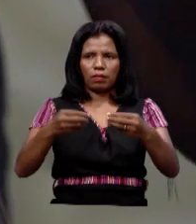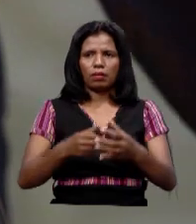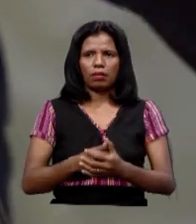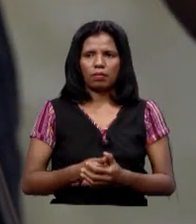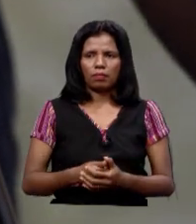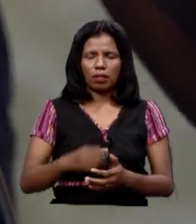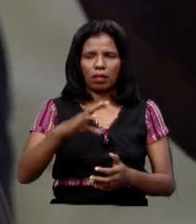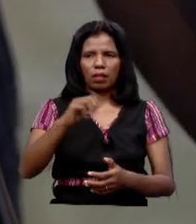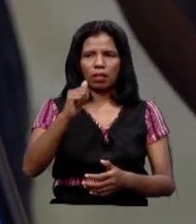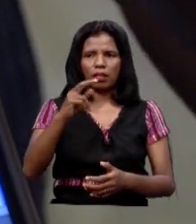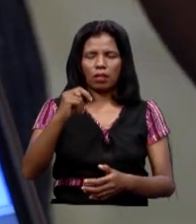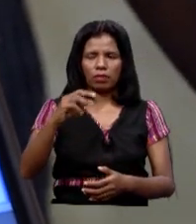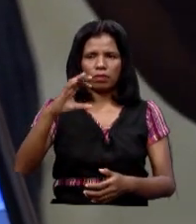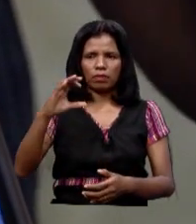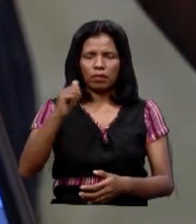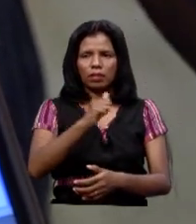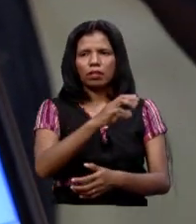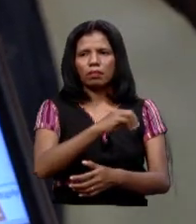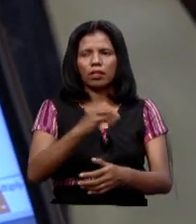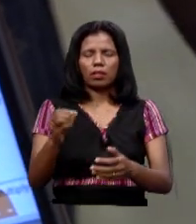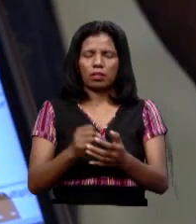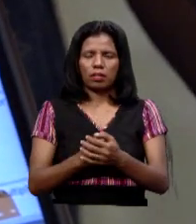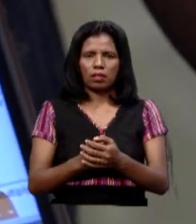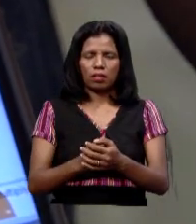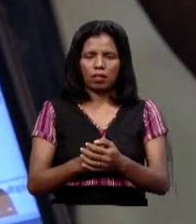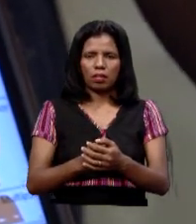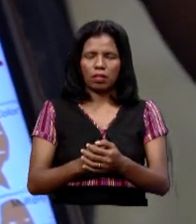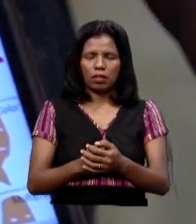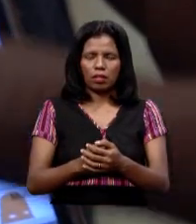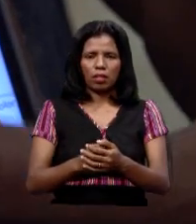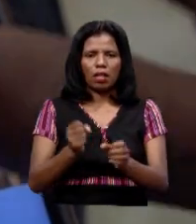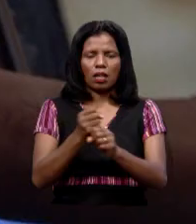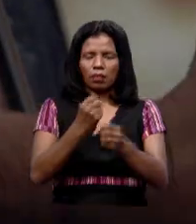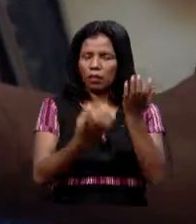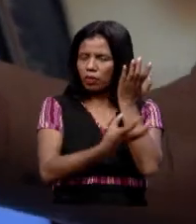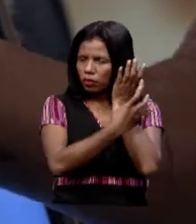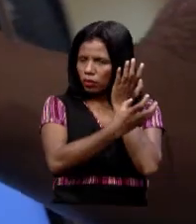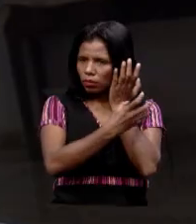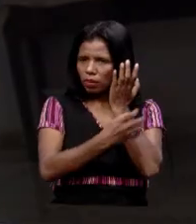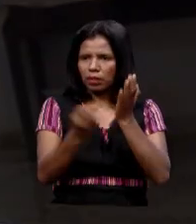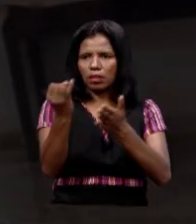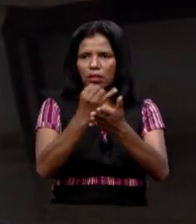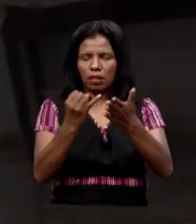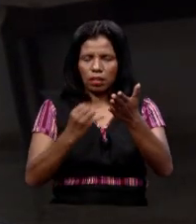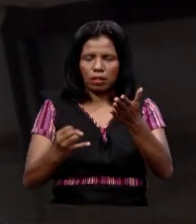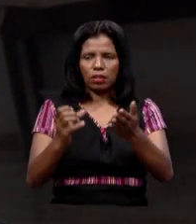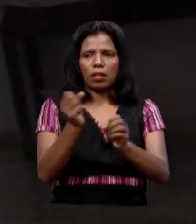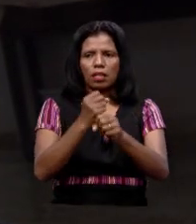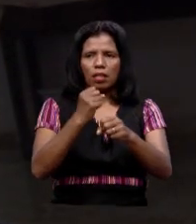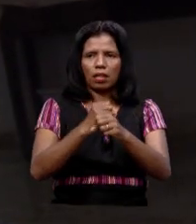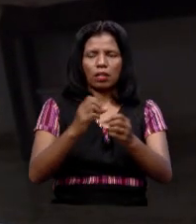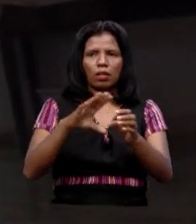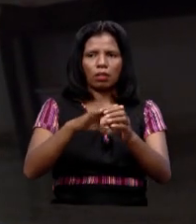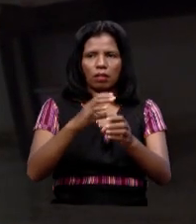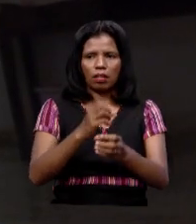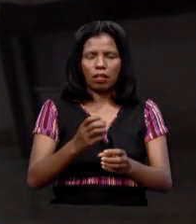canvas ba sumasu ba so intemo na ba ai ba keramik ba kopu ne na plano